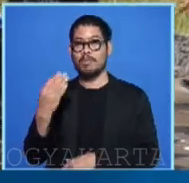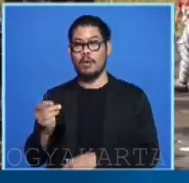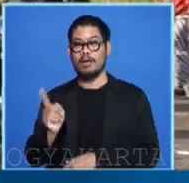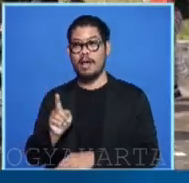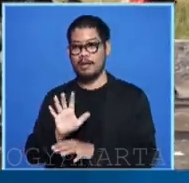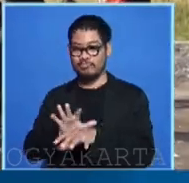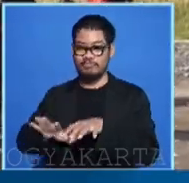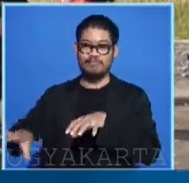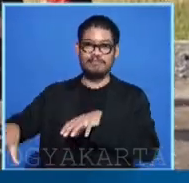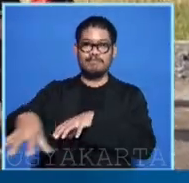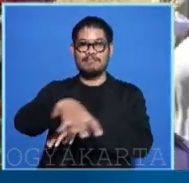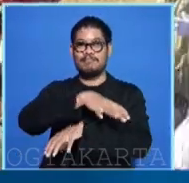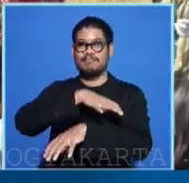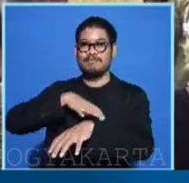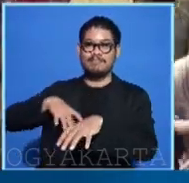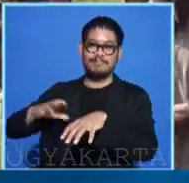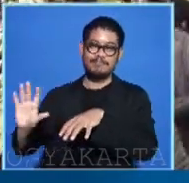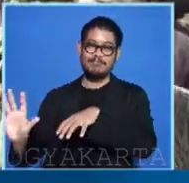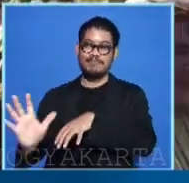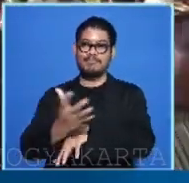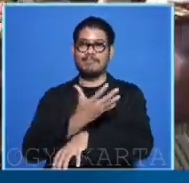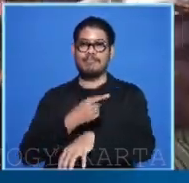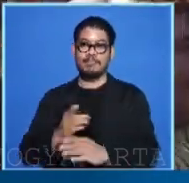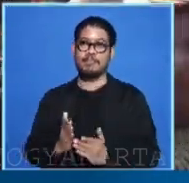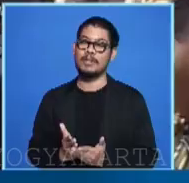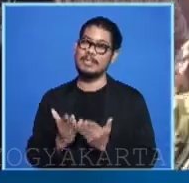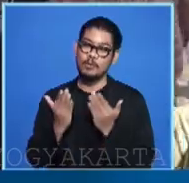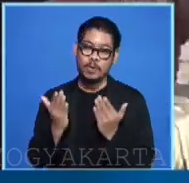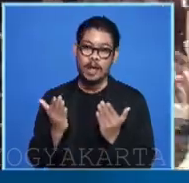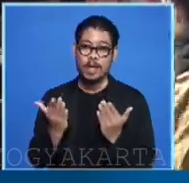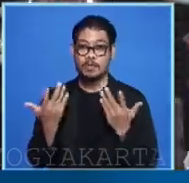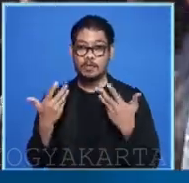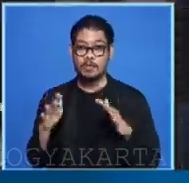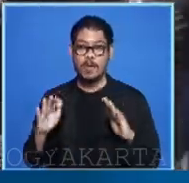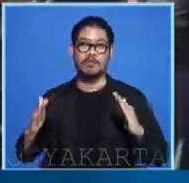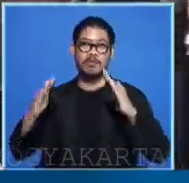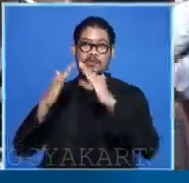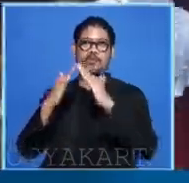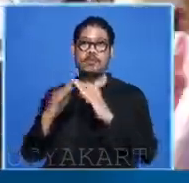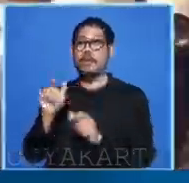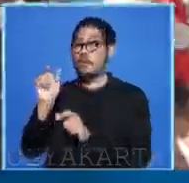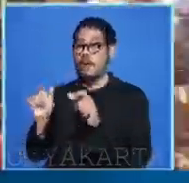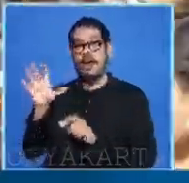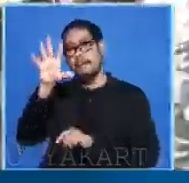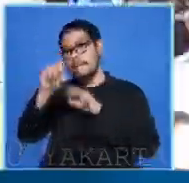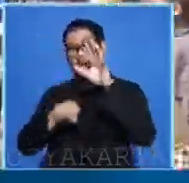persawahan, dan setelah didoakan, selanjutnya 5 gunungan diperebutkan warga dan peserta kirab.